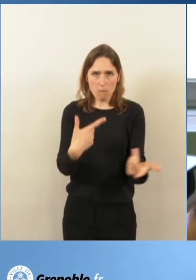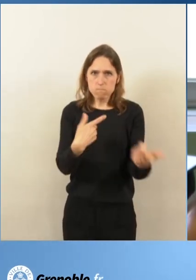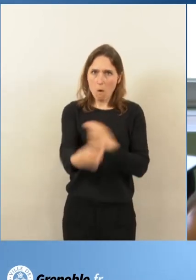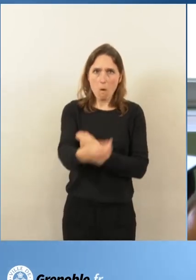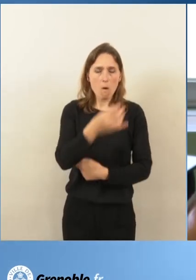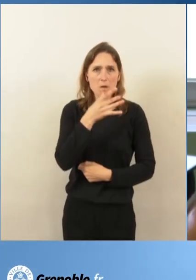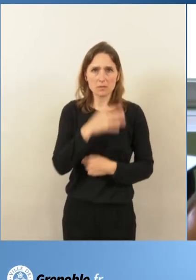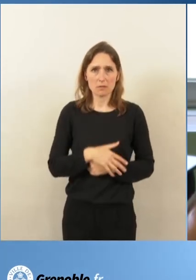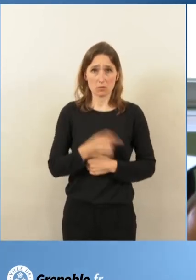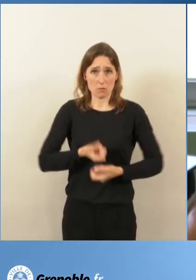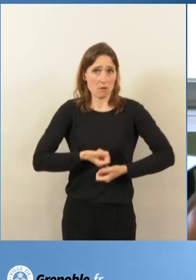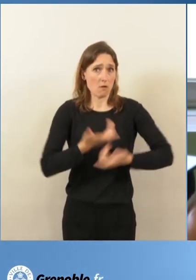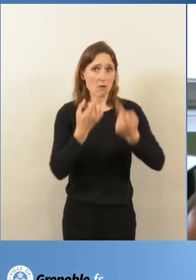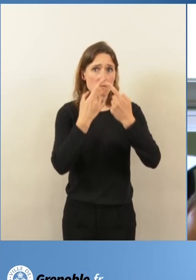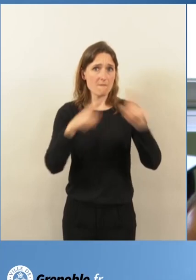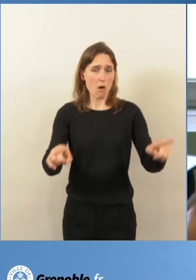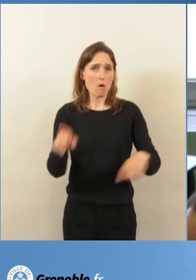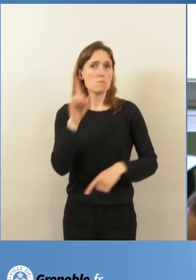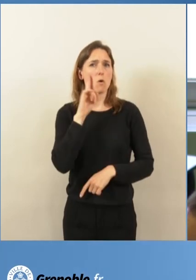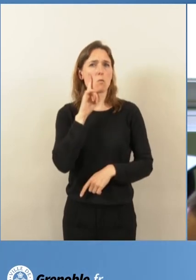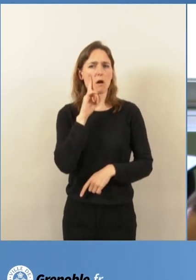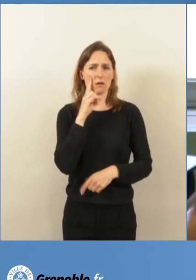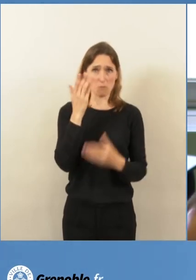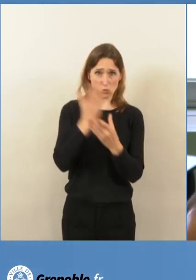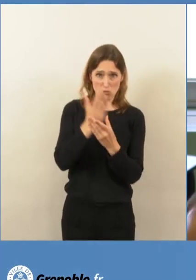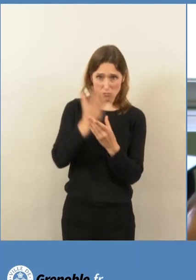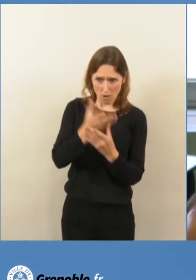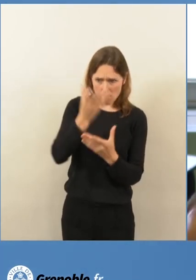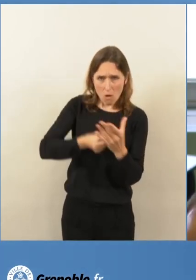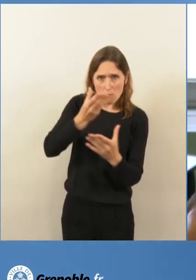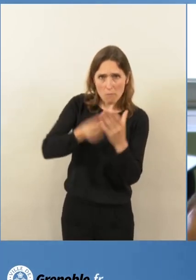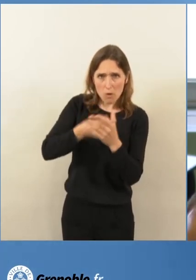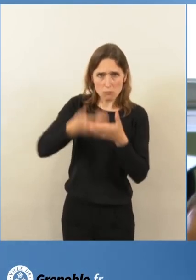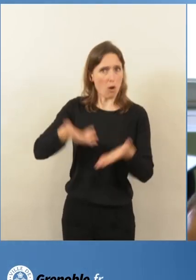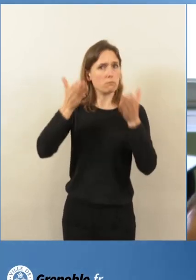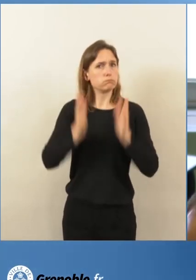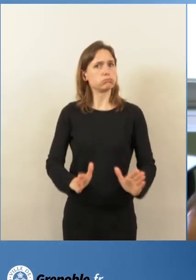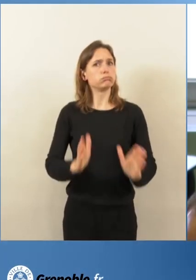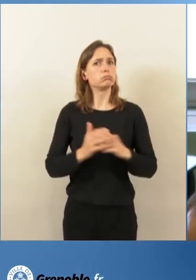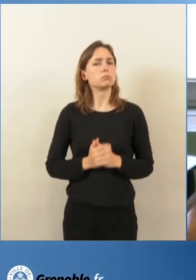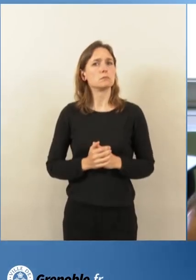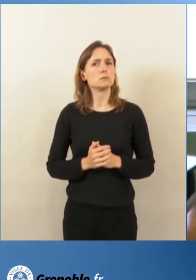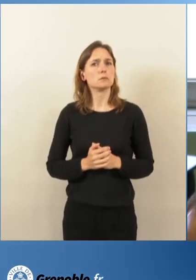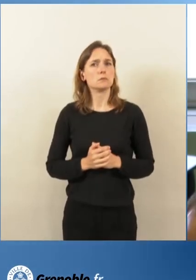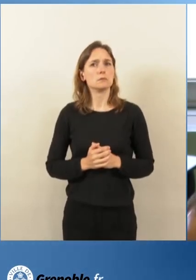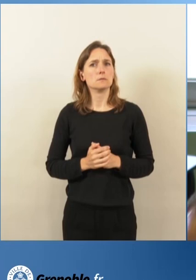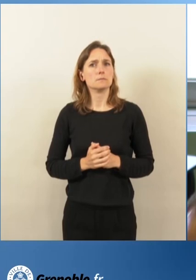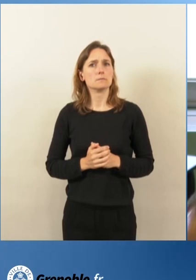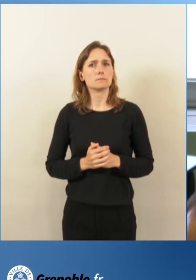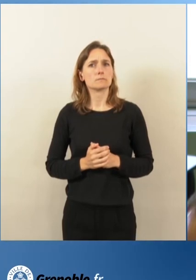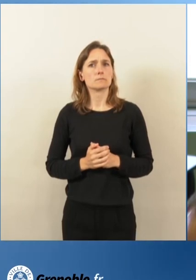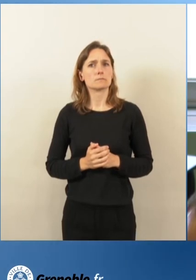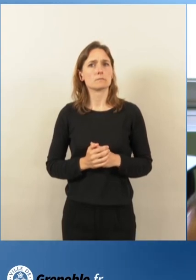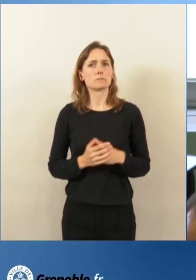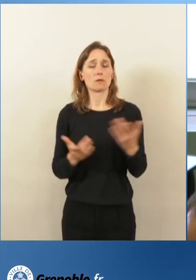différente car nous n'avions effectivement pas tous les documents budgétaires nécessaires à une prise de position loyale